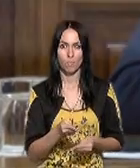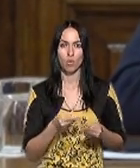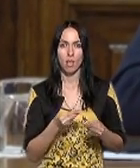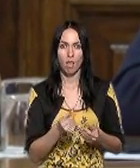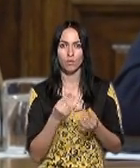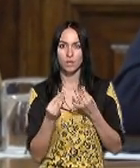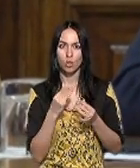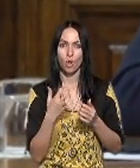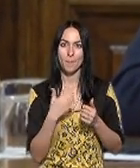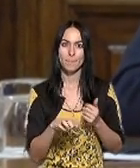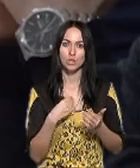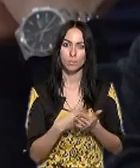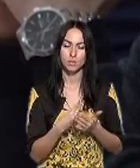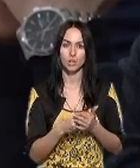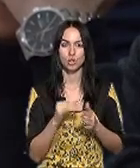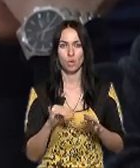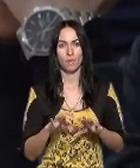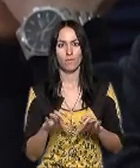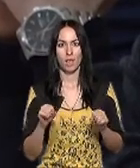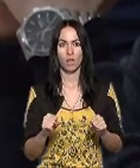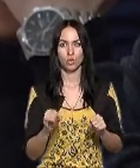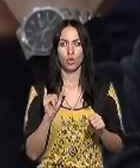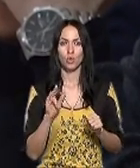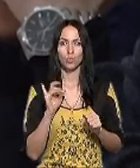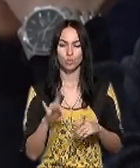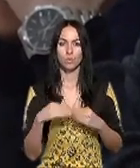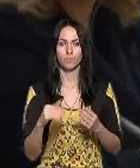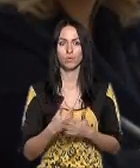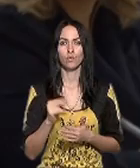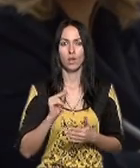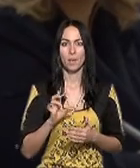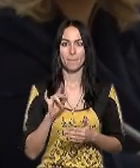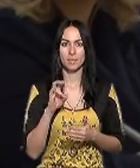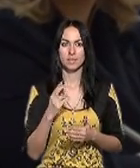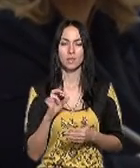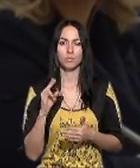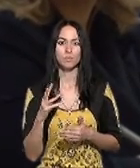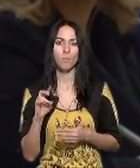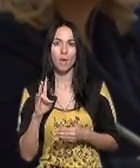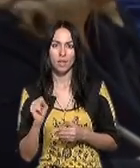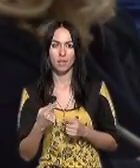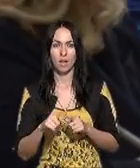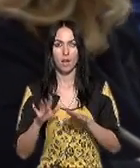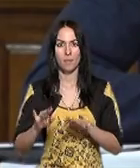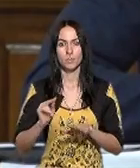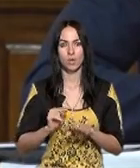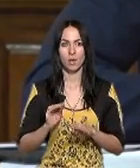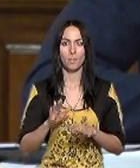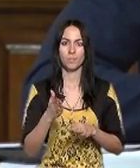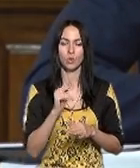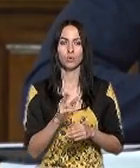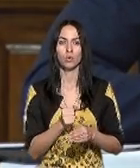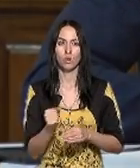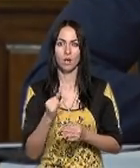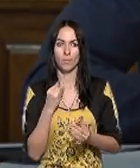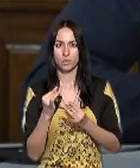між бізнесом та владою. Вводить Кучер і нову посаду – бізнес-омбудсмена. Кандидатуру просять запропонувати на зустрічі. Це особа,